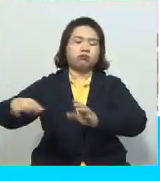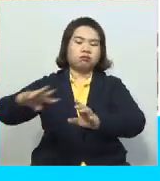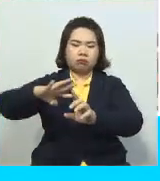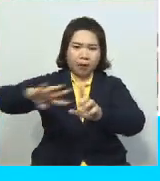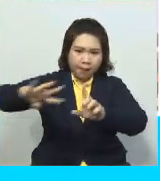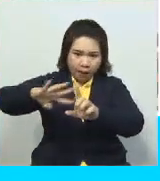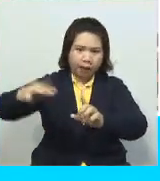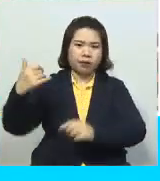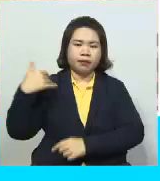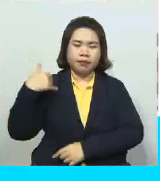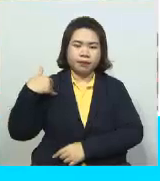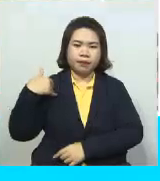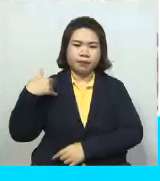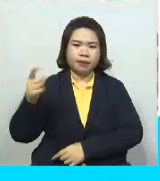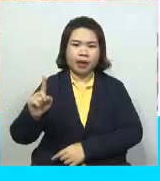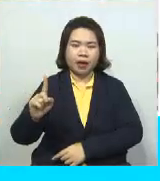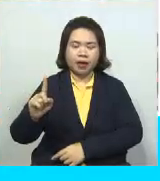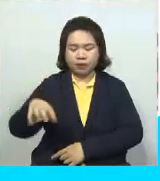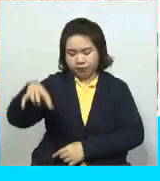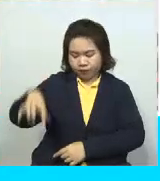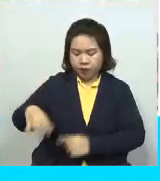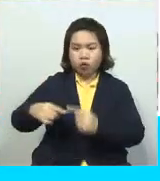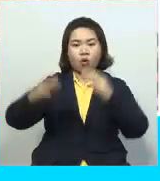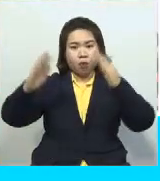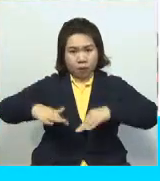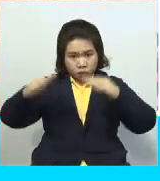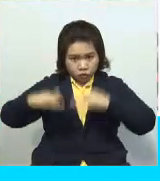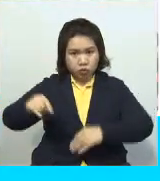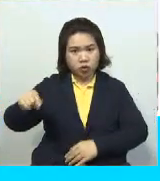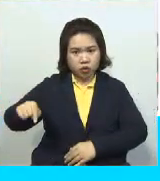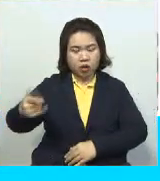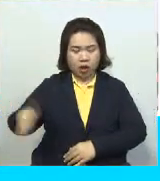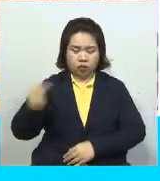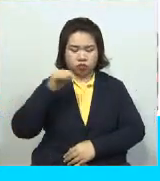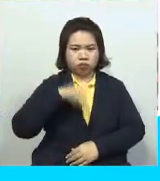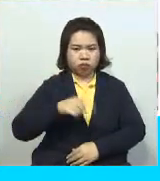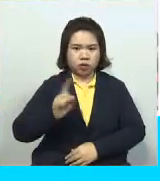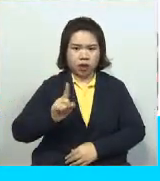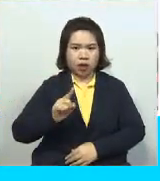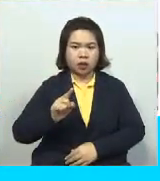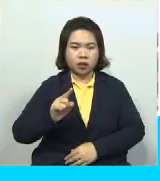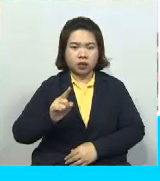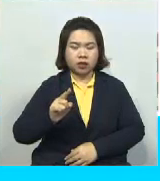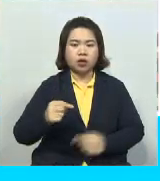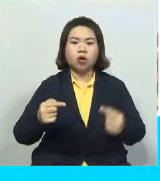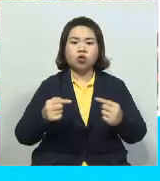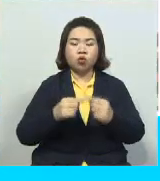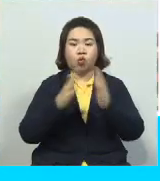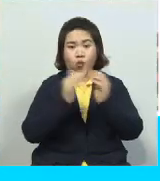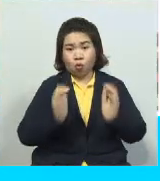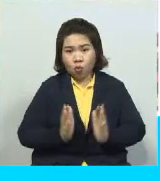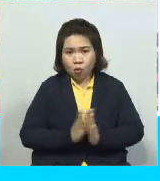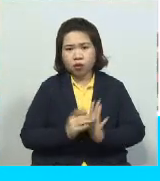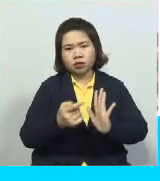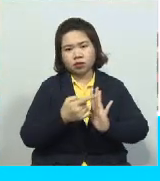วก็ทางลงสะพานพุทธนะครับที่แล้วก็มาที่ในส่วนของวัดเทพศิรินทร์ต่